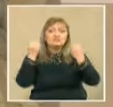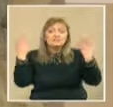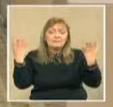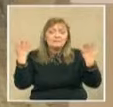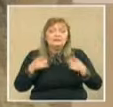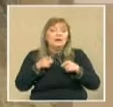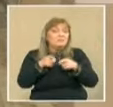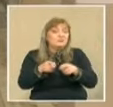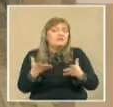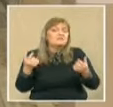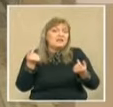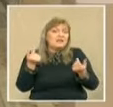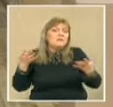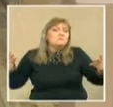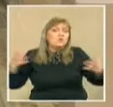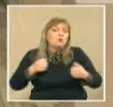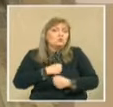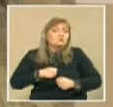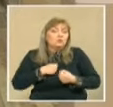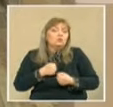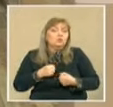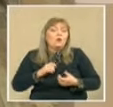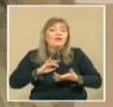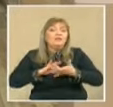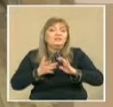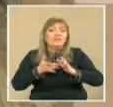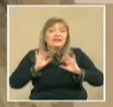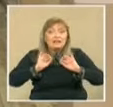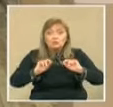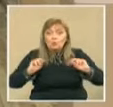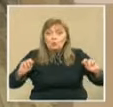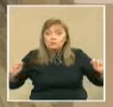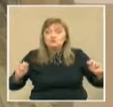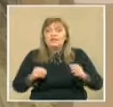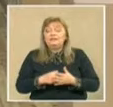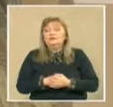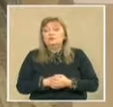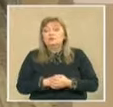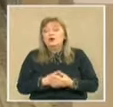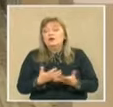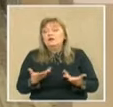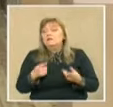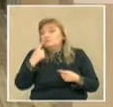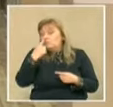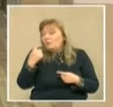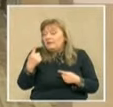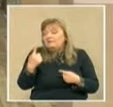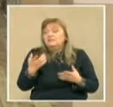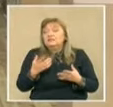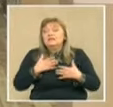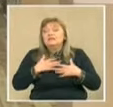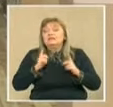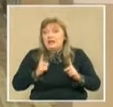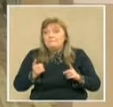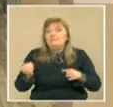вас е много по-сложно онлайн обучението, сега нали, вече така в някакви моменти е